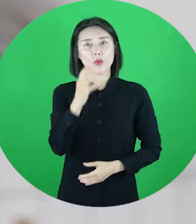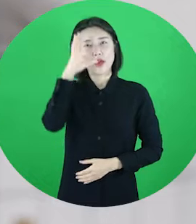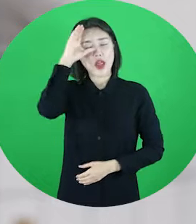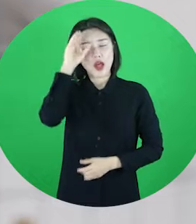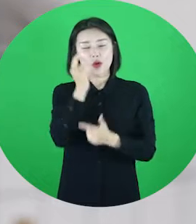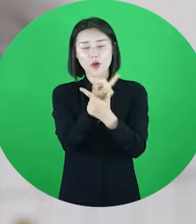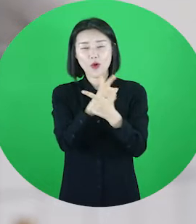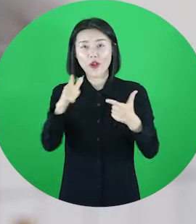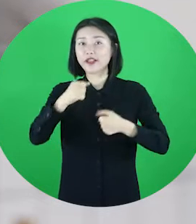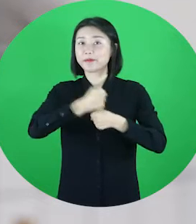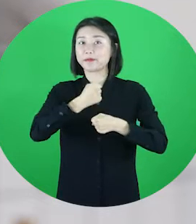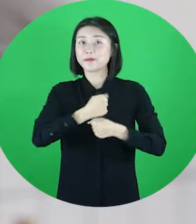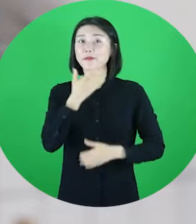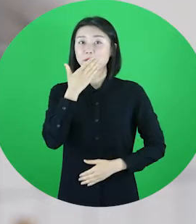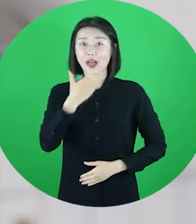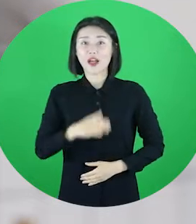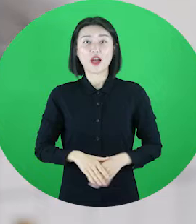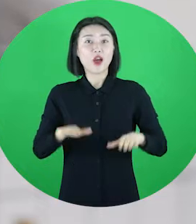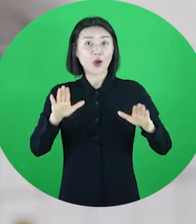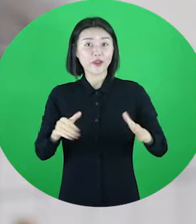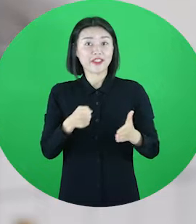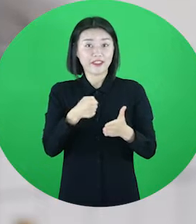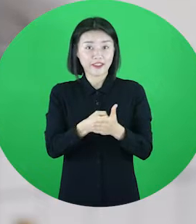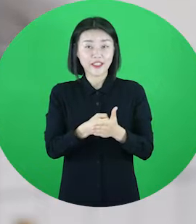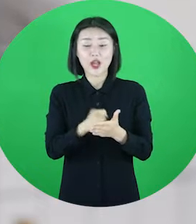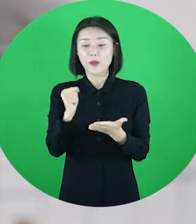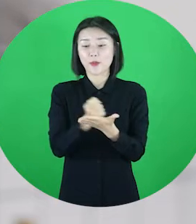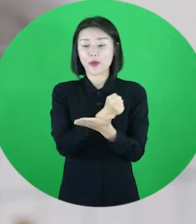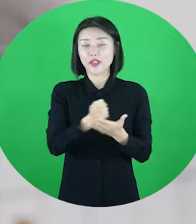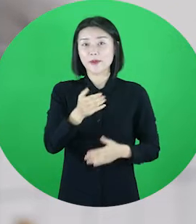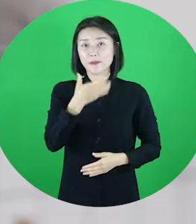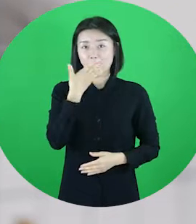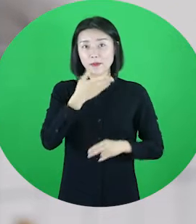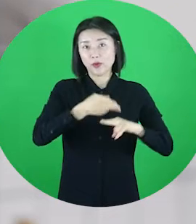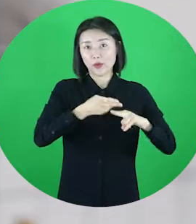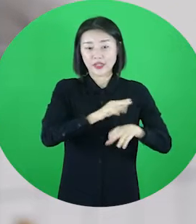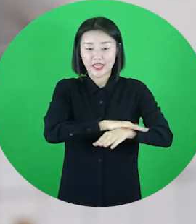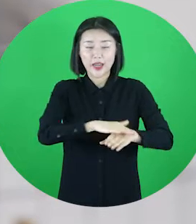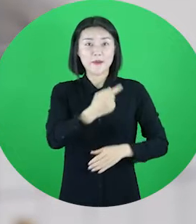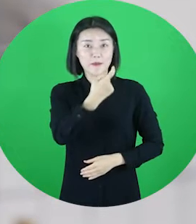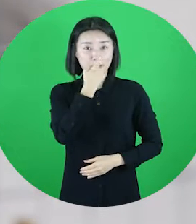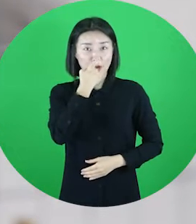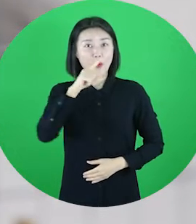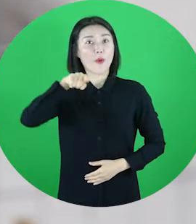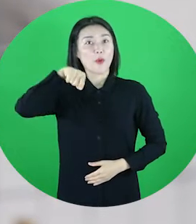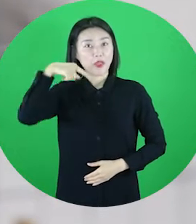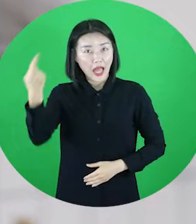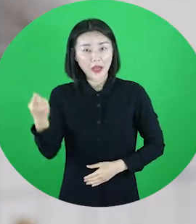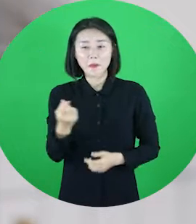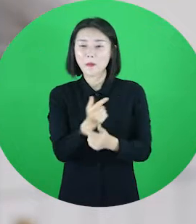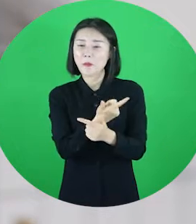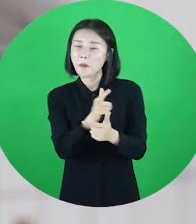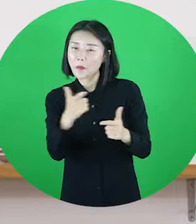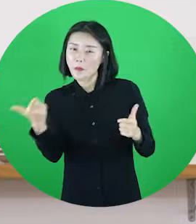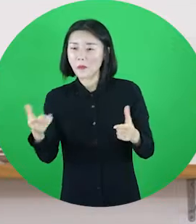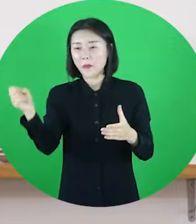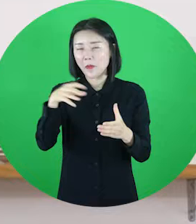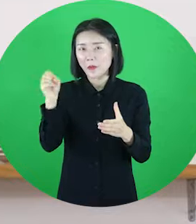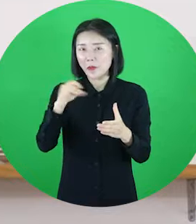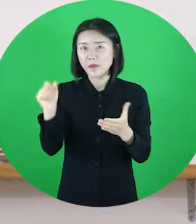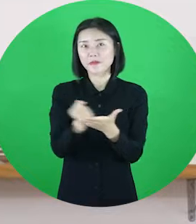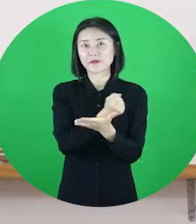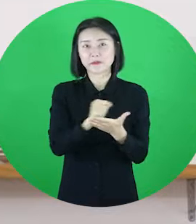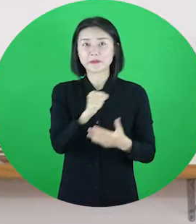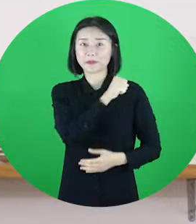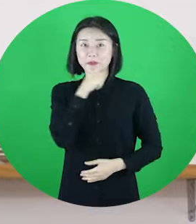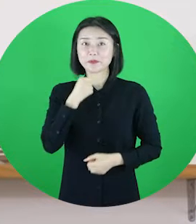있어요. 그래서 오늘 볶음밥 만드는 방법을 잘 배워두면 다양한 볶음밥을 만들 수 있겠죠? 네. 자,